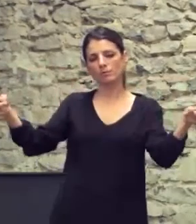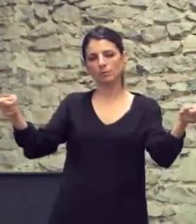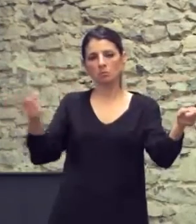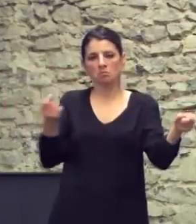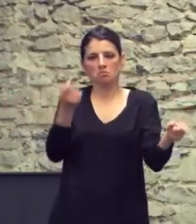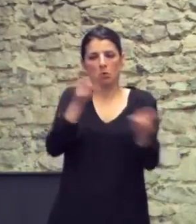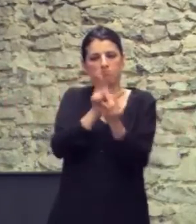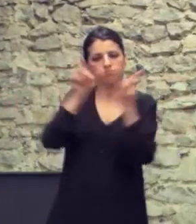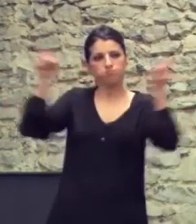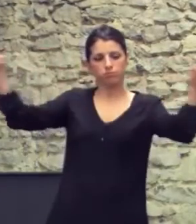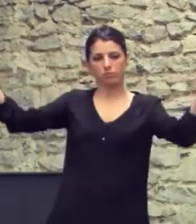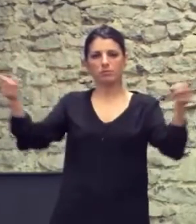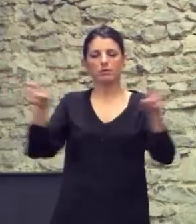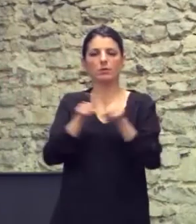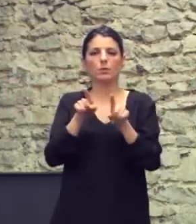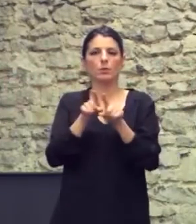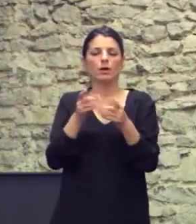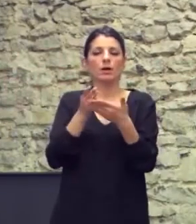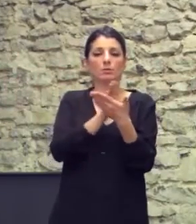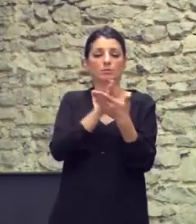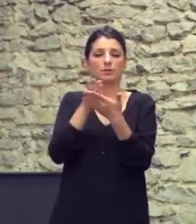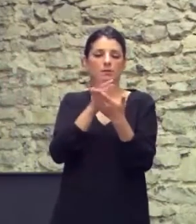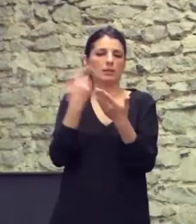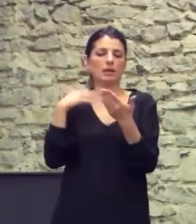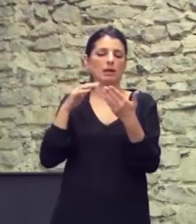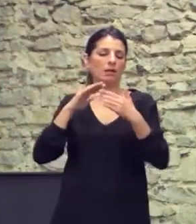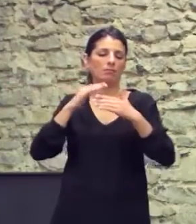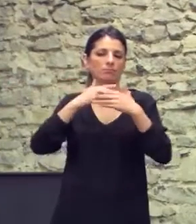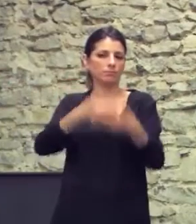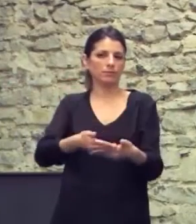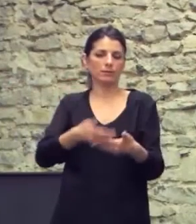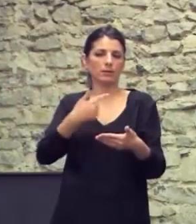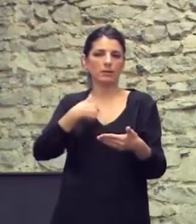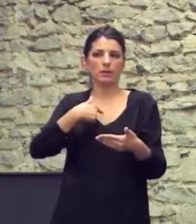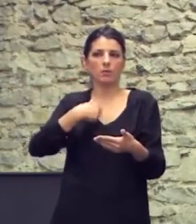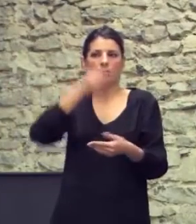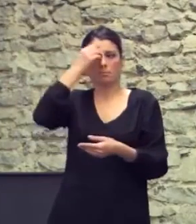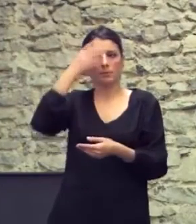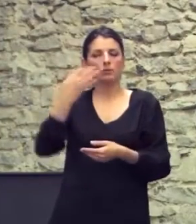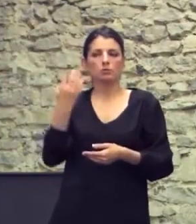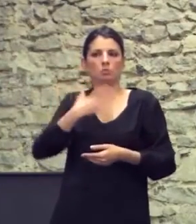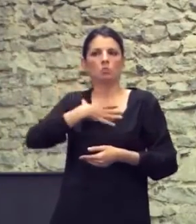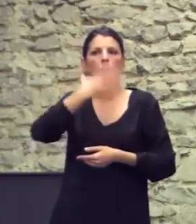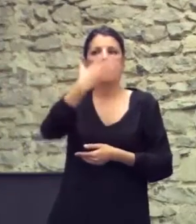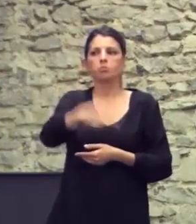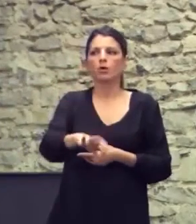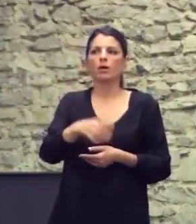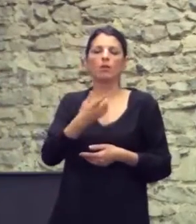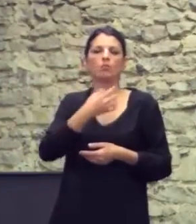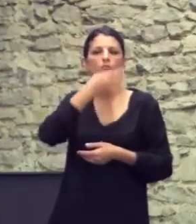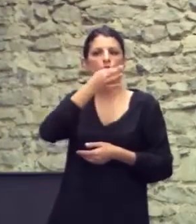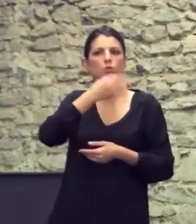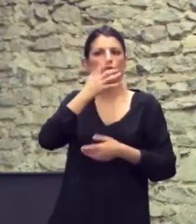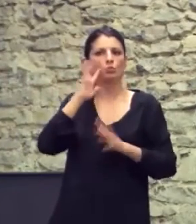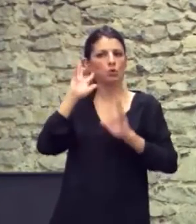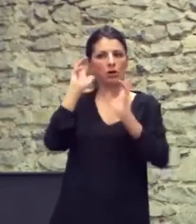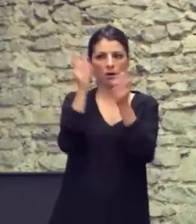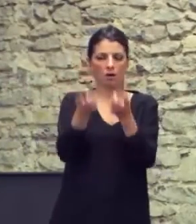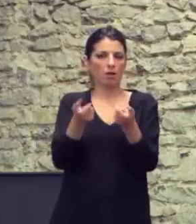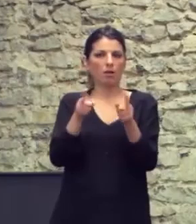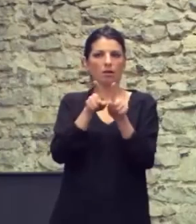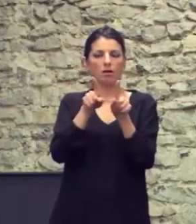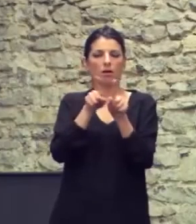zein den kontua, baina uste dut hautsi behar dugula dikotomia hori posible dela, diskurtso radikal batetik eta ikuspegi radikal batetik, esan nahi